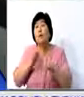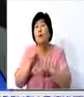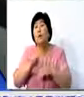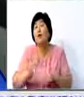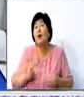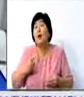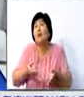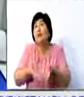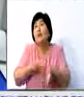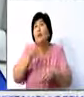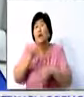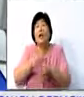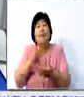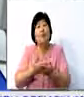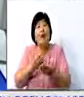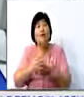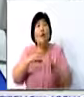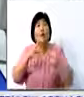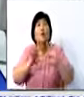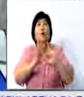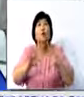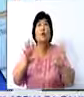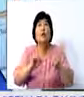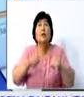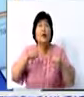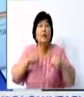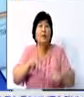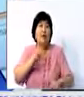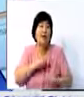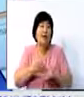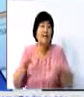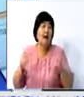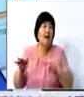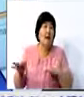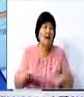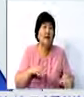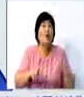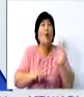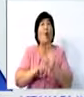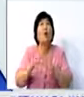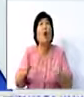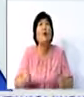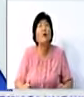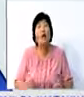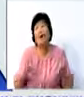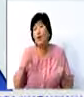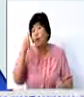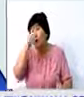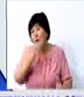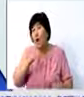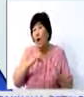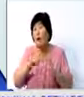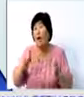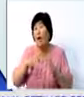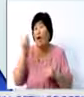мамандар тапшылығы сезіледі. Мәселенің түйін тарқату үшін құзырлы мекеме тарапынан нақты істер де қолға алынуда. Үстіміздегі жылға аудандық және